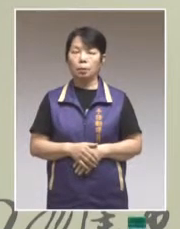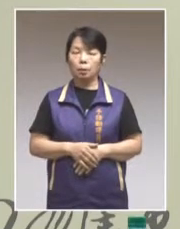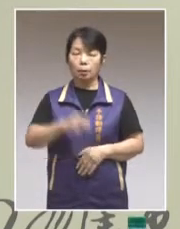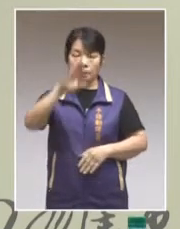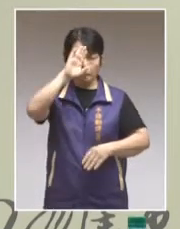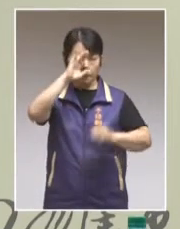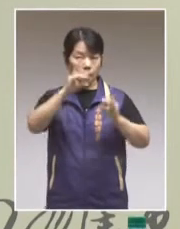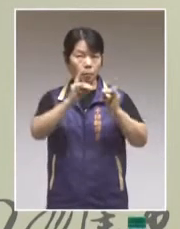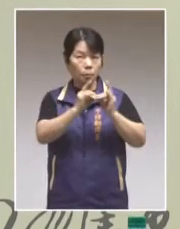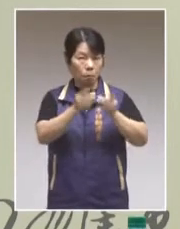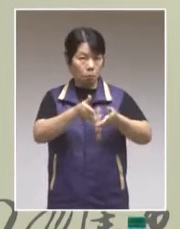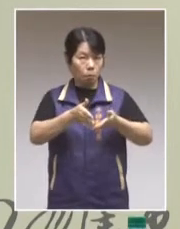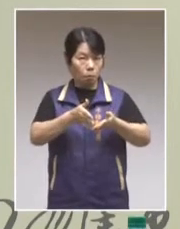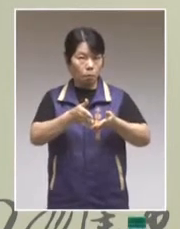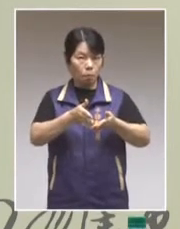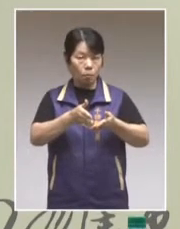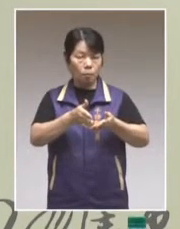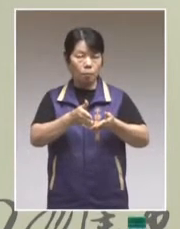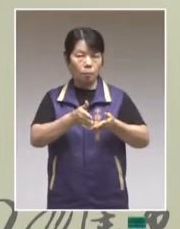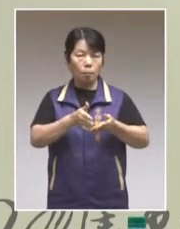床的这个需求，